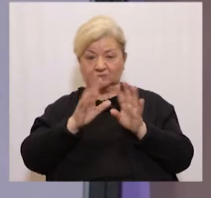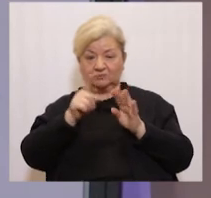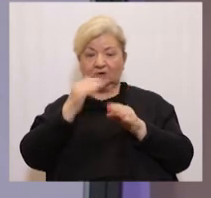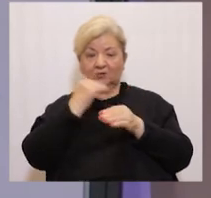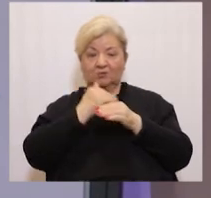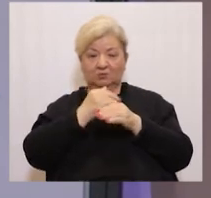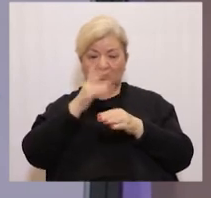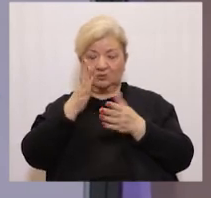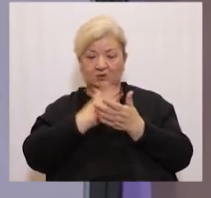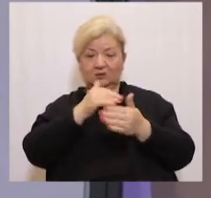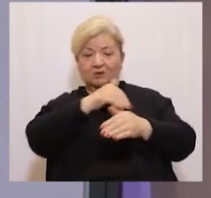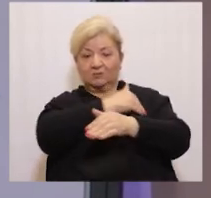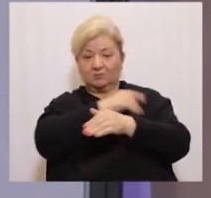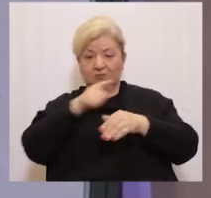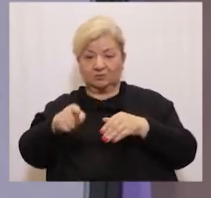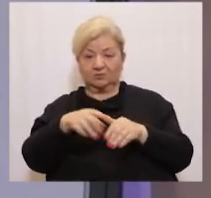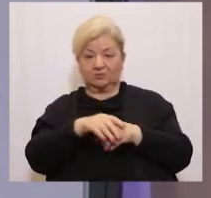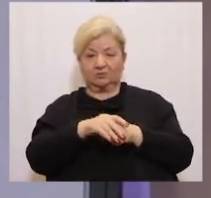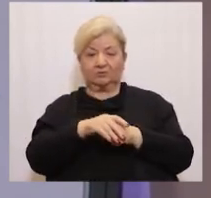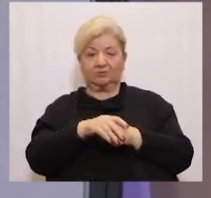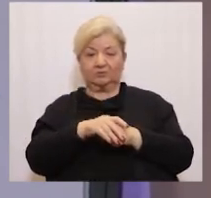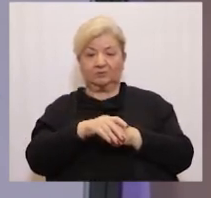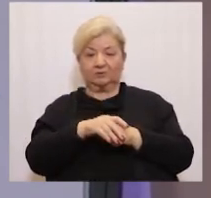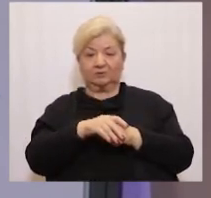გამოდის პროპორციული ტემპერატურის.